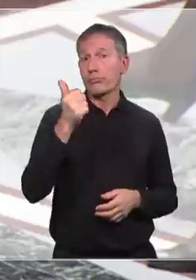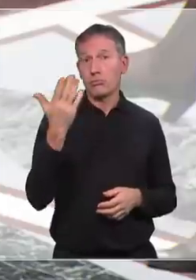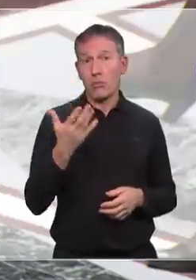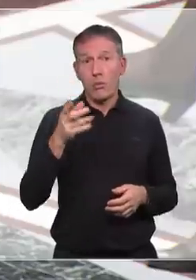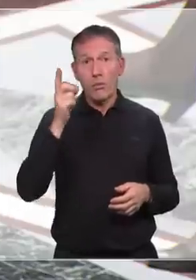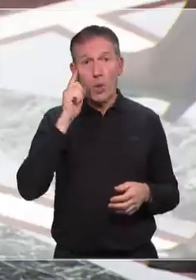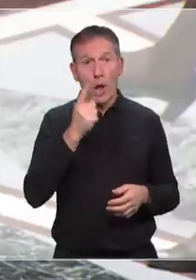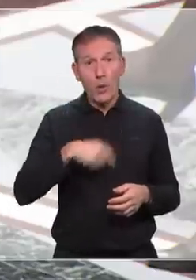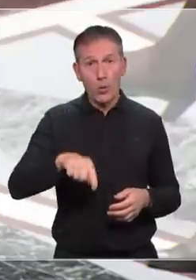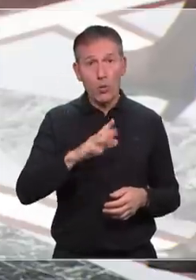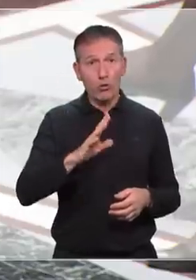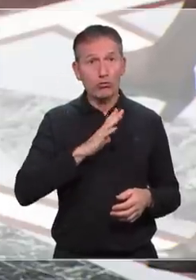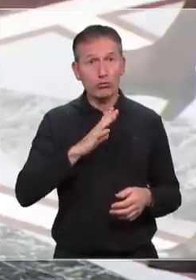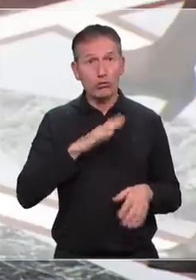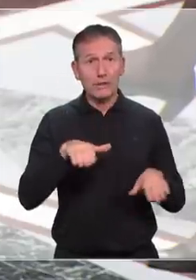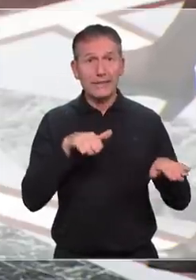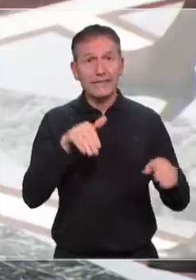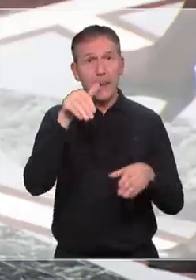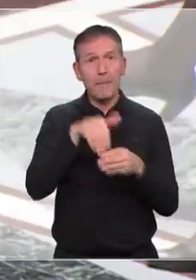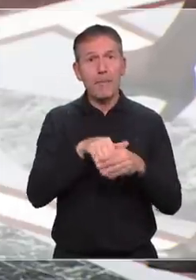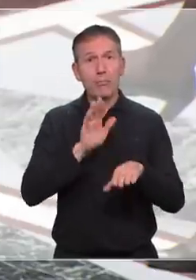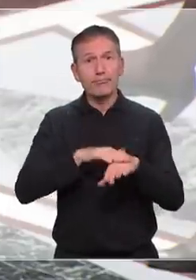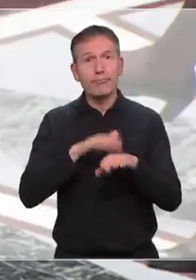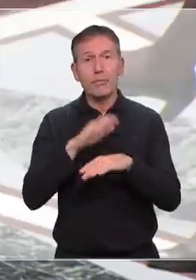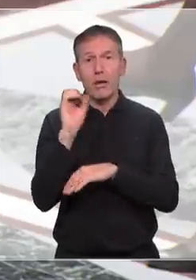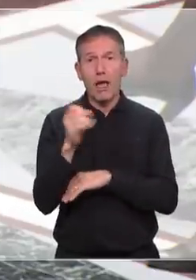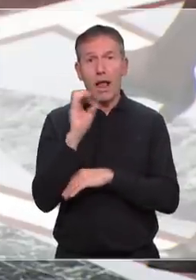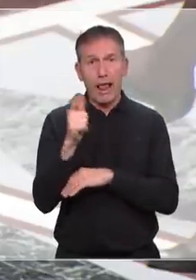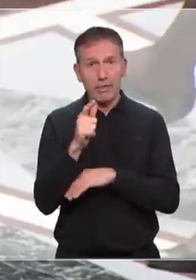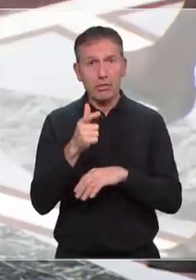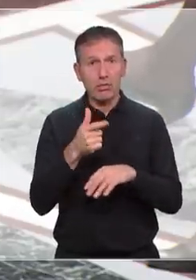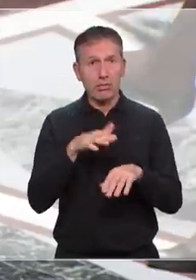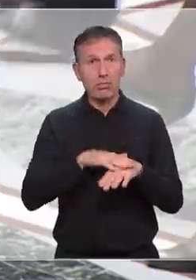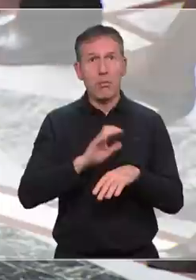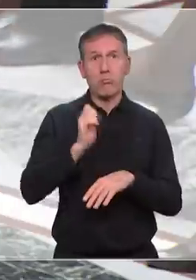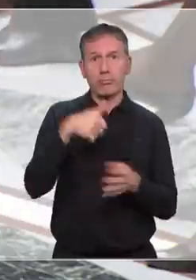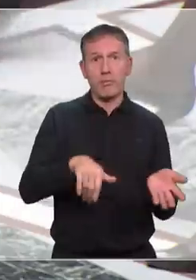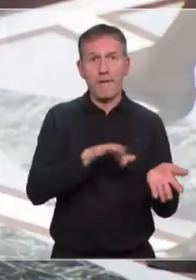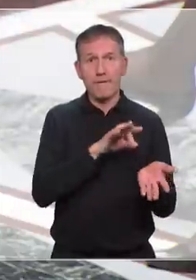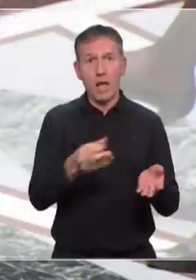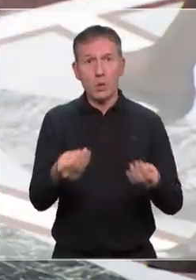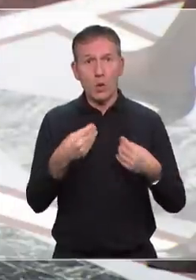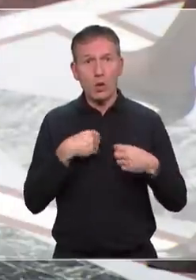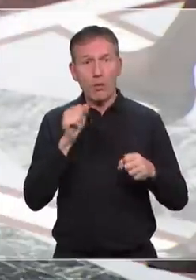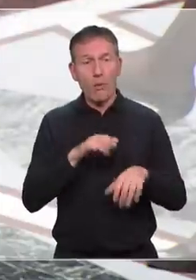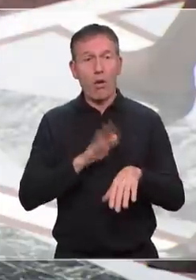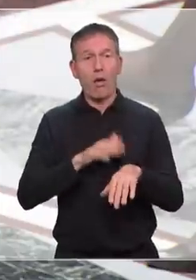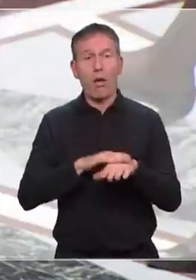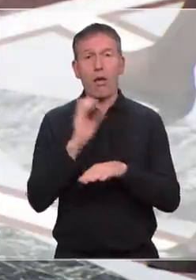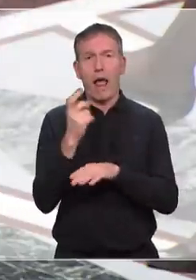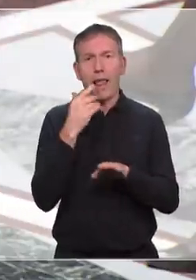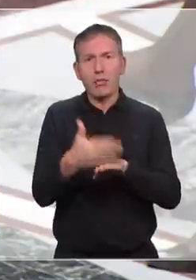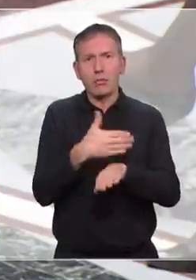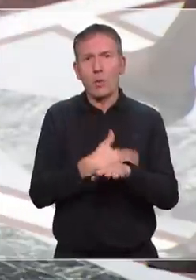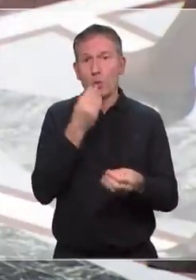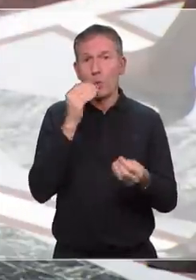parce que nous disposons d'un dispositif d'alerte, TrustMed, unique en France, qui nous a permis d'être alertés très tôt. Dès